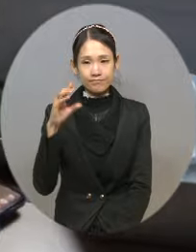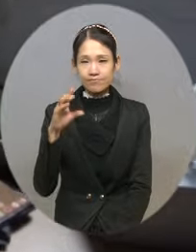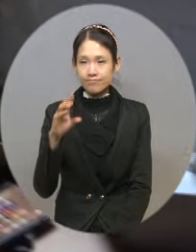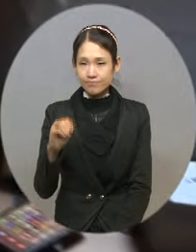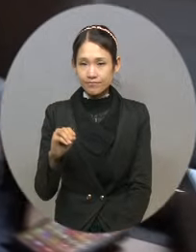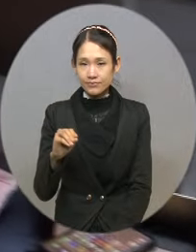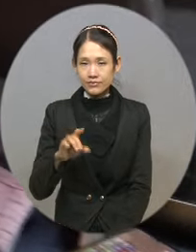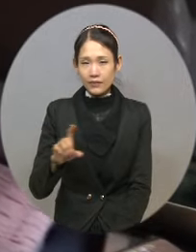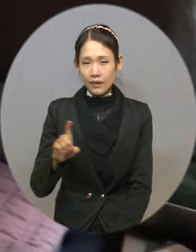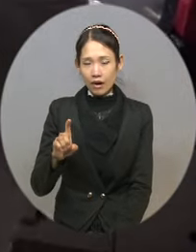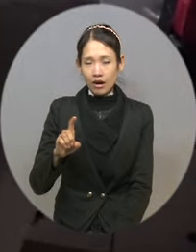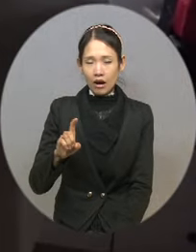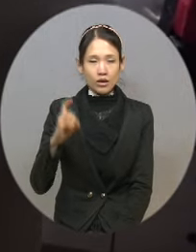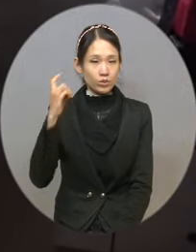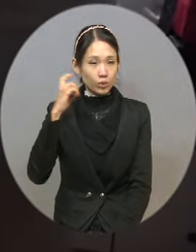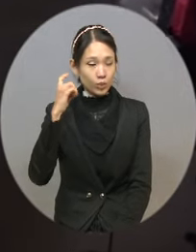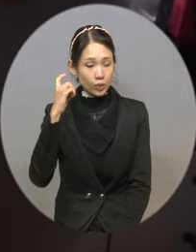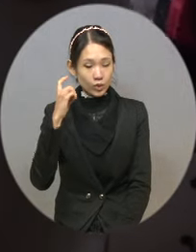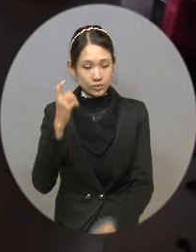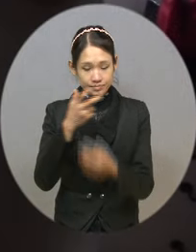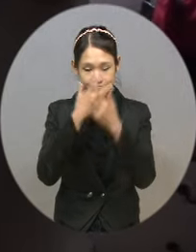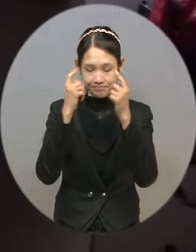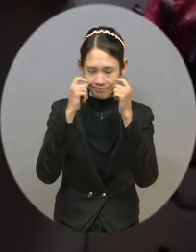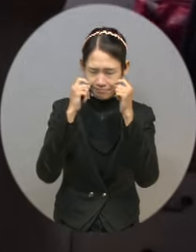알람 소리에 잠을 깨는 민재 씨.